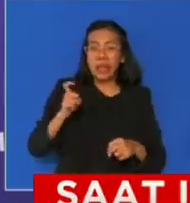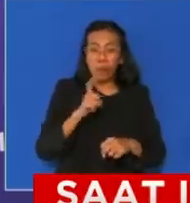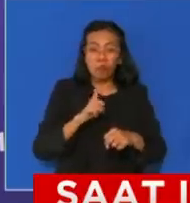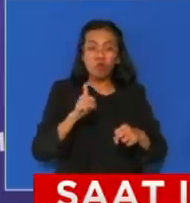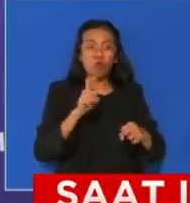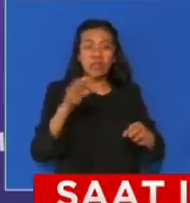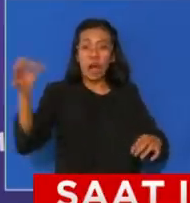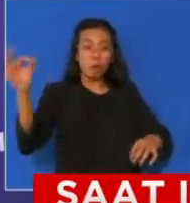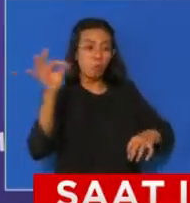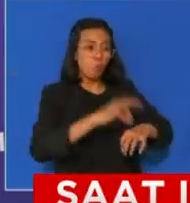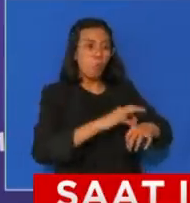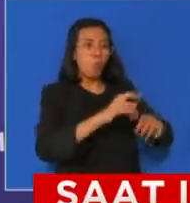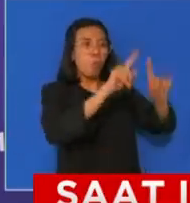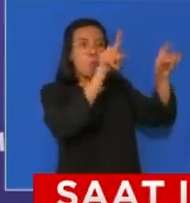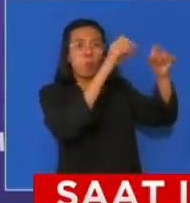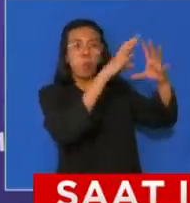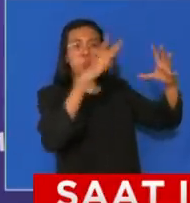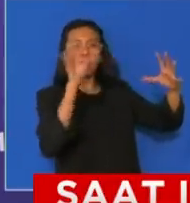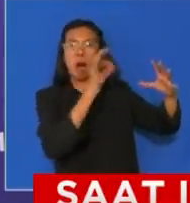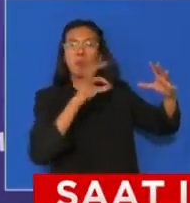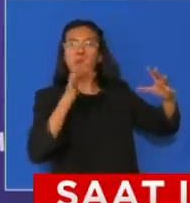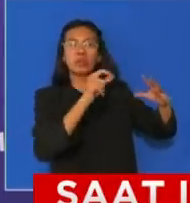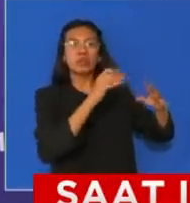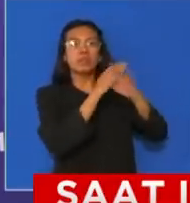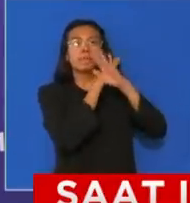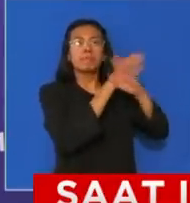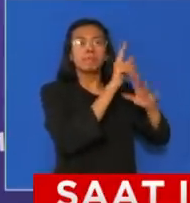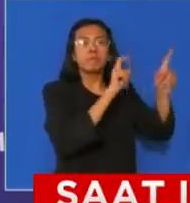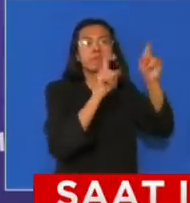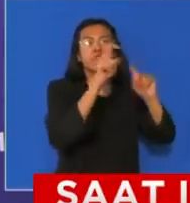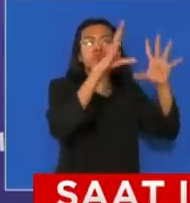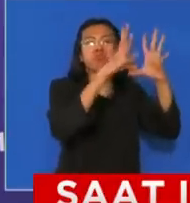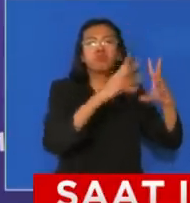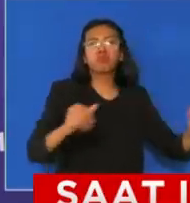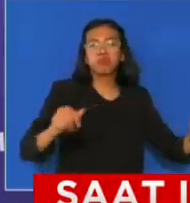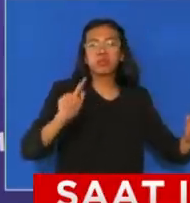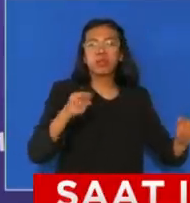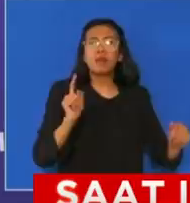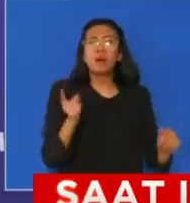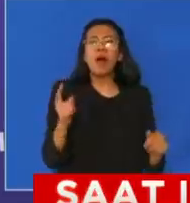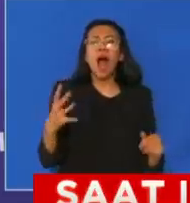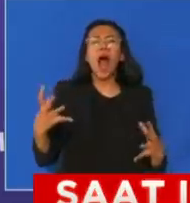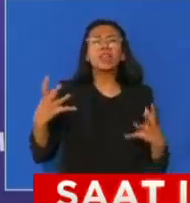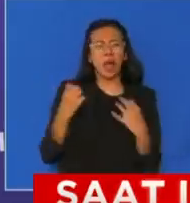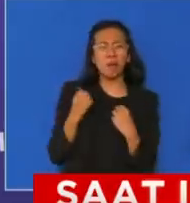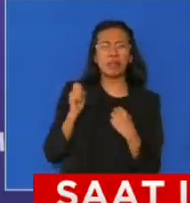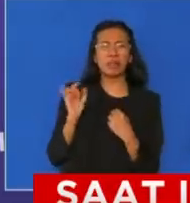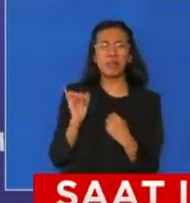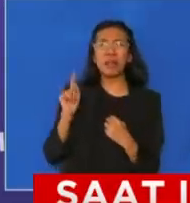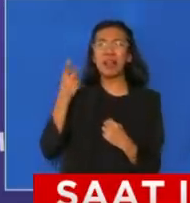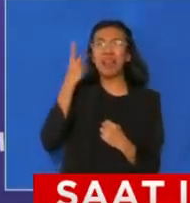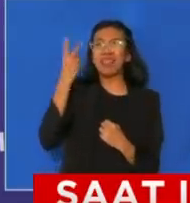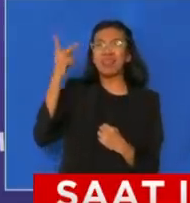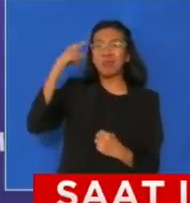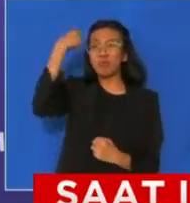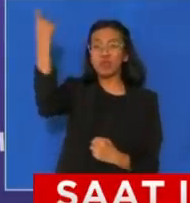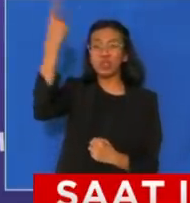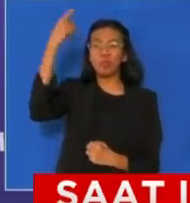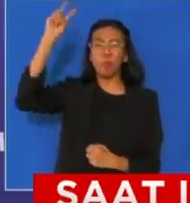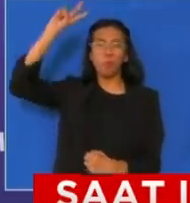di rumah karena ini menjadi ancaman yang berikutnya yang perlu kita antisipasi manakala pancaroba ini